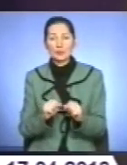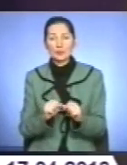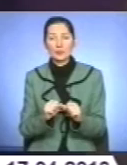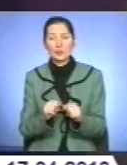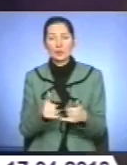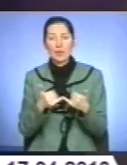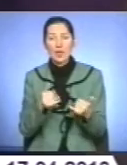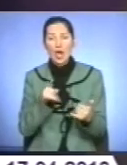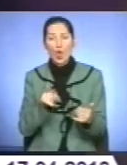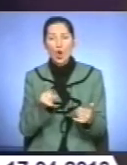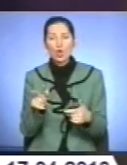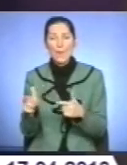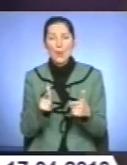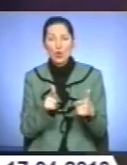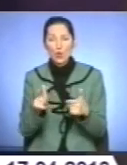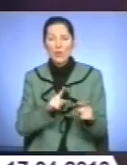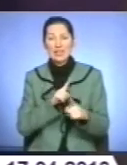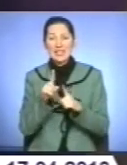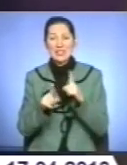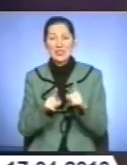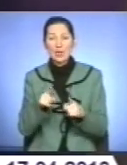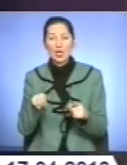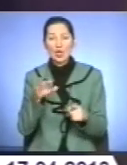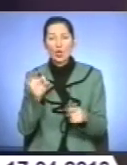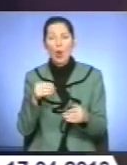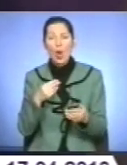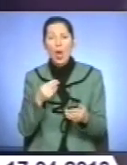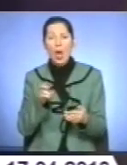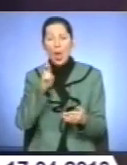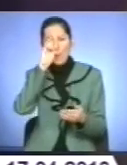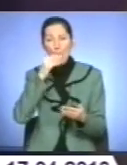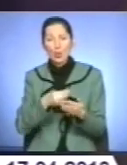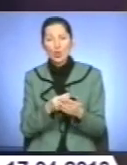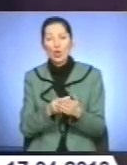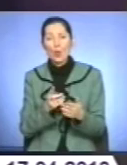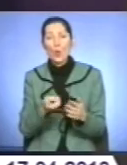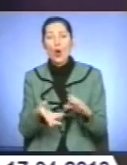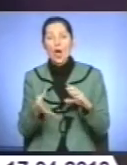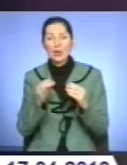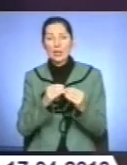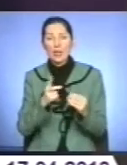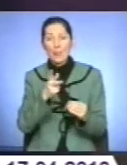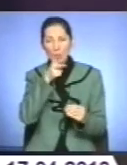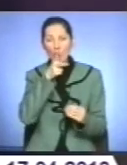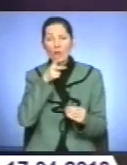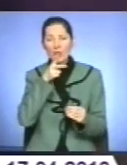для того, щоб підготувати зміни до бюджету по ітогам 1-го кварталу, а